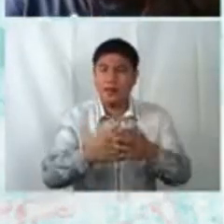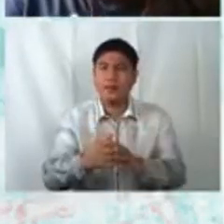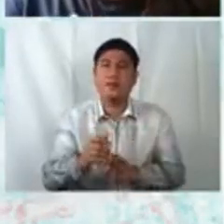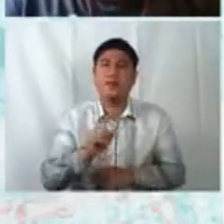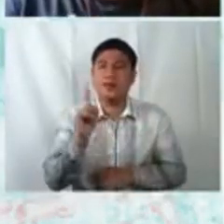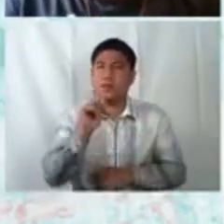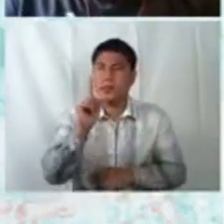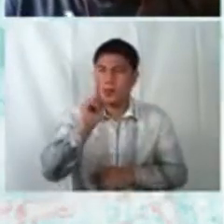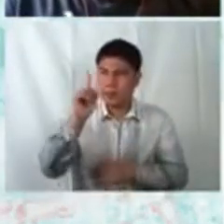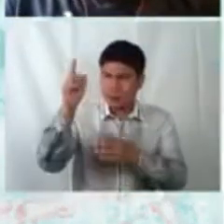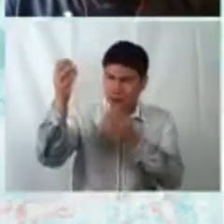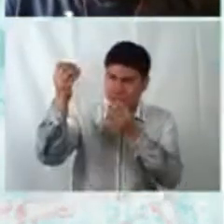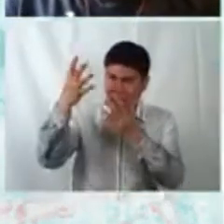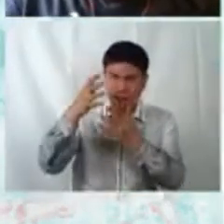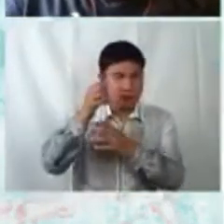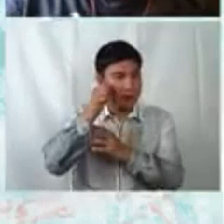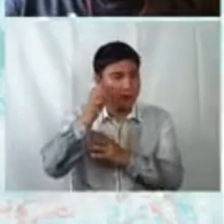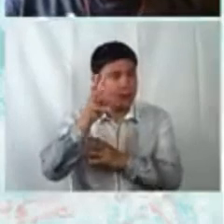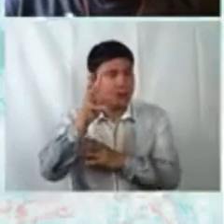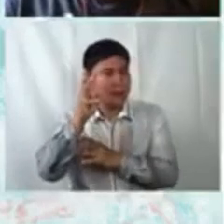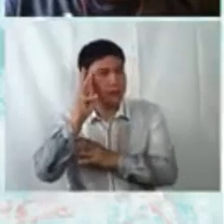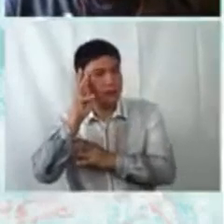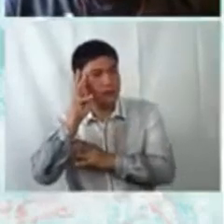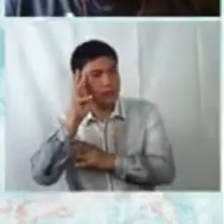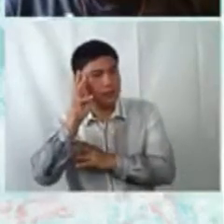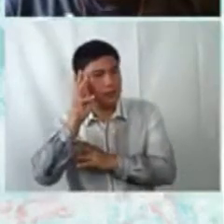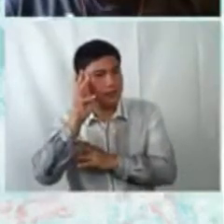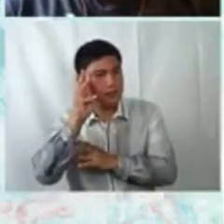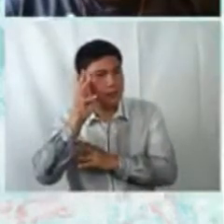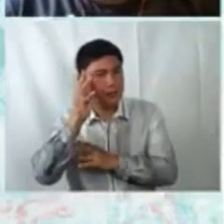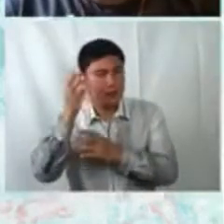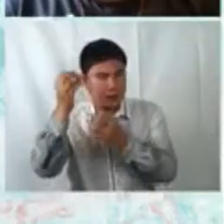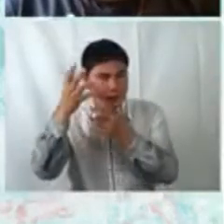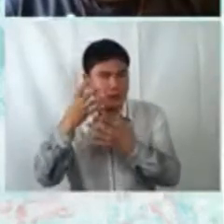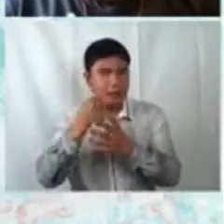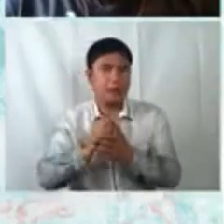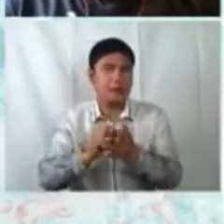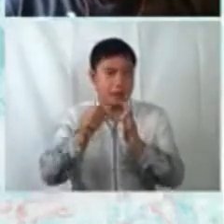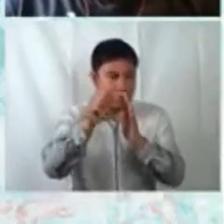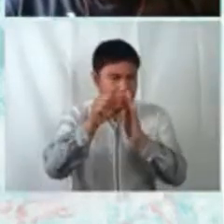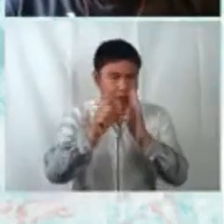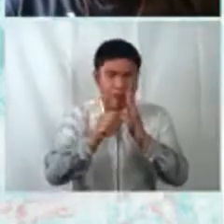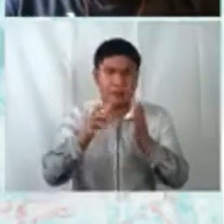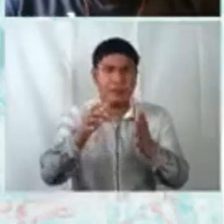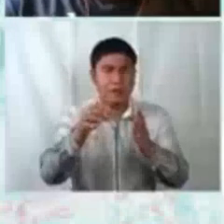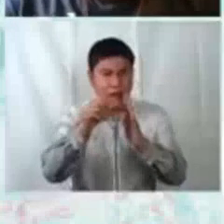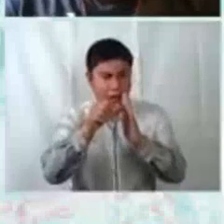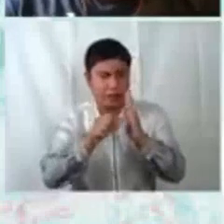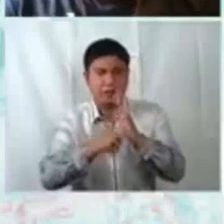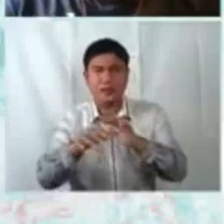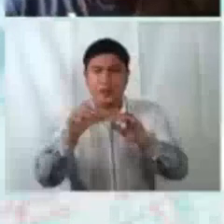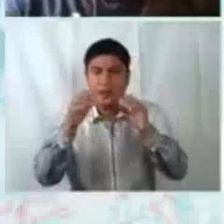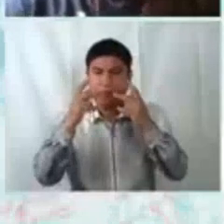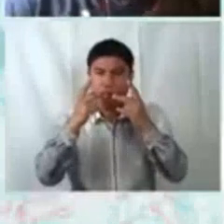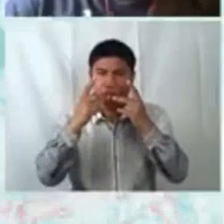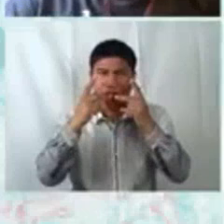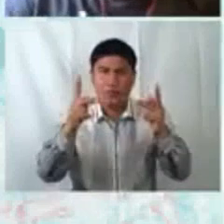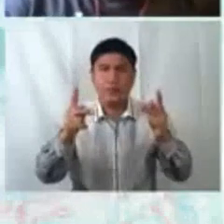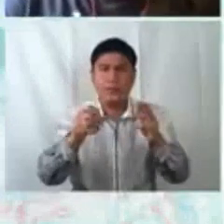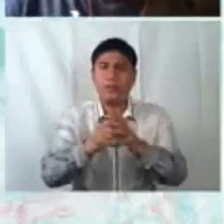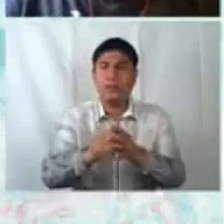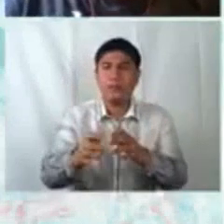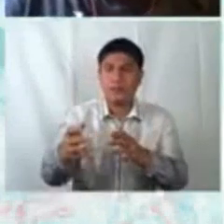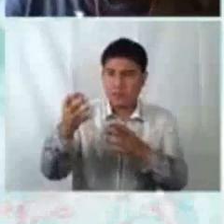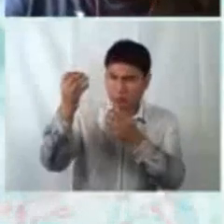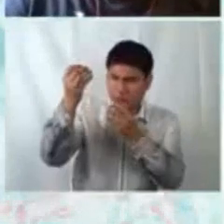sa atin ng akta? No? Pinapaalala sa atin ng Acta de la Proclamación, no? Yung ano, no? Pinaalala niya sa